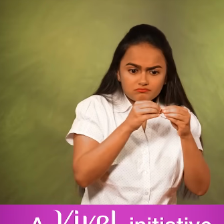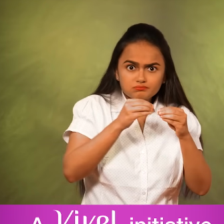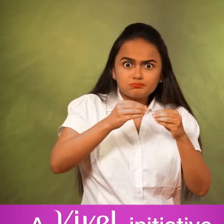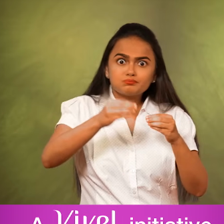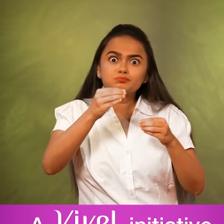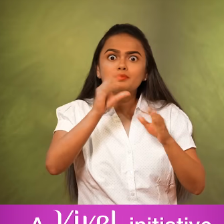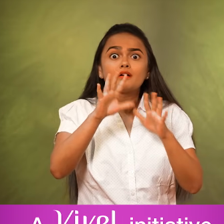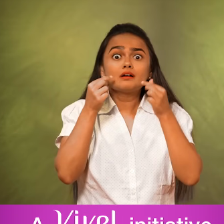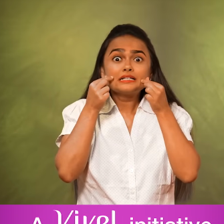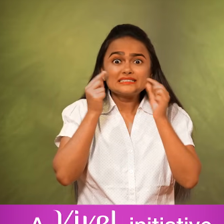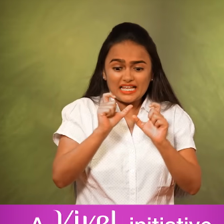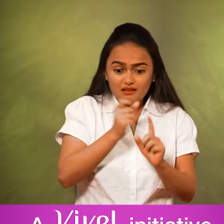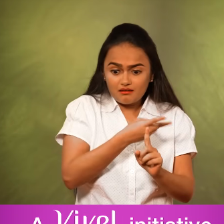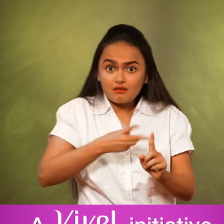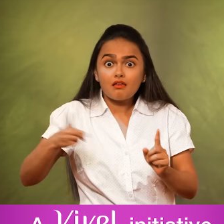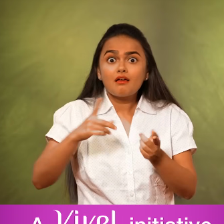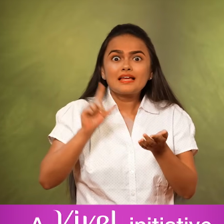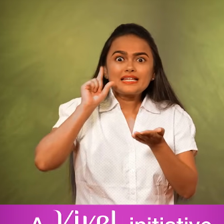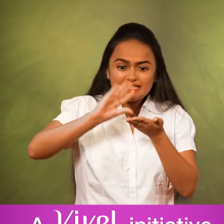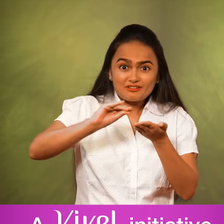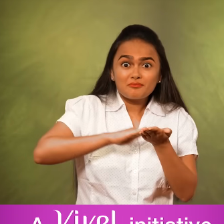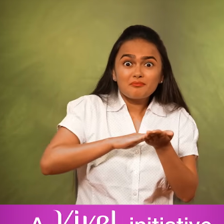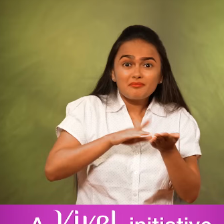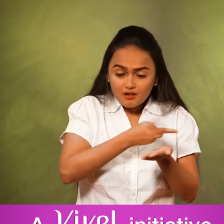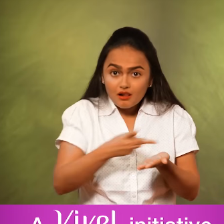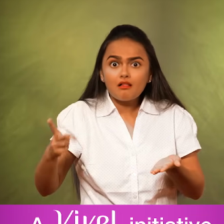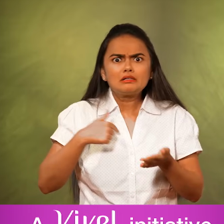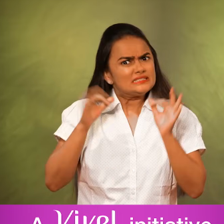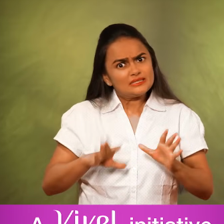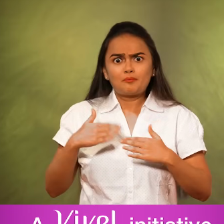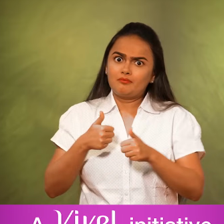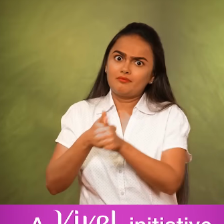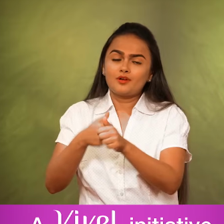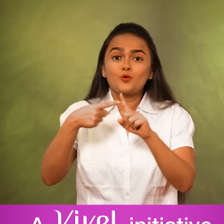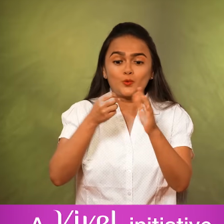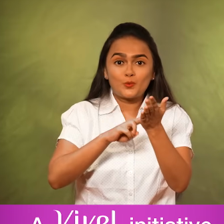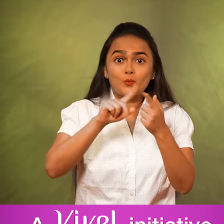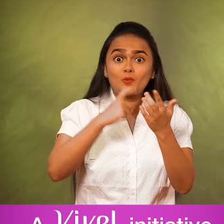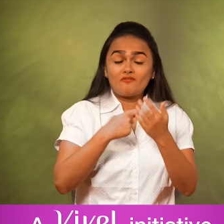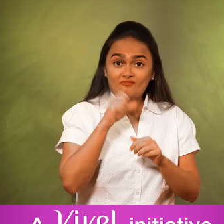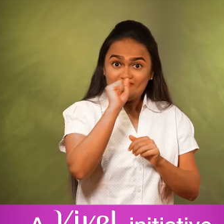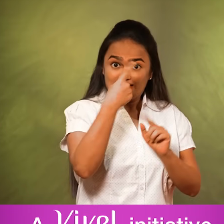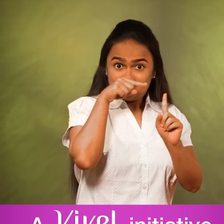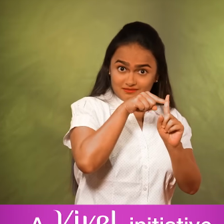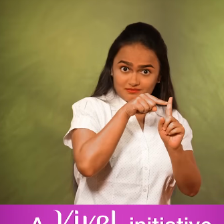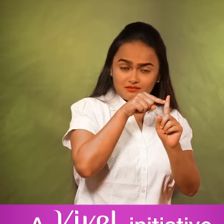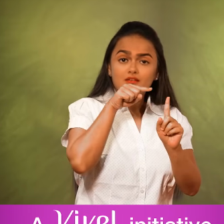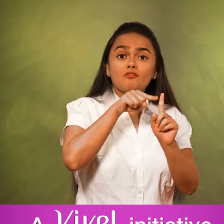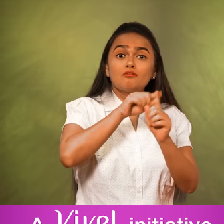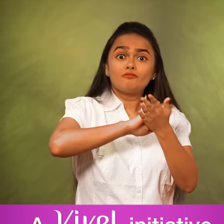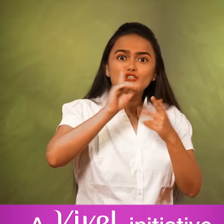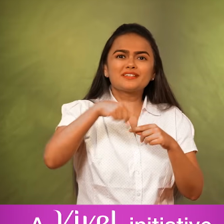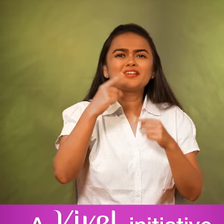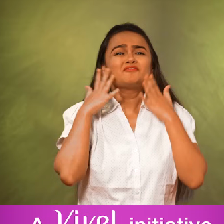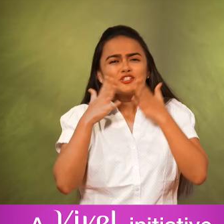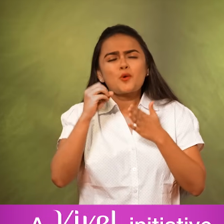to products like skincare products, and that's exactly what I also follow. तो मैं toner सबसे पहले लगाती हूँ, और इसके